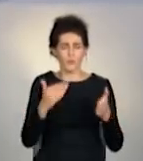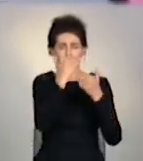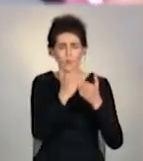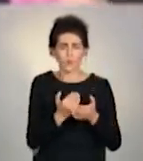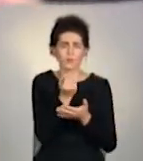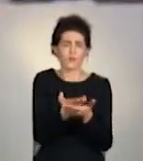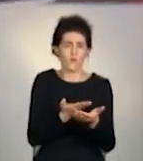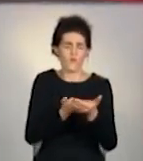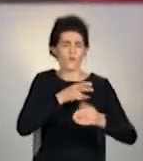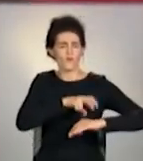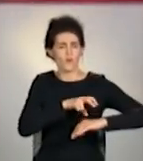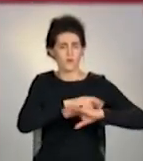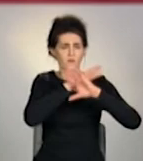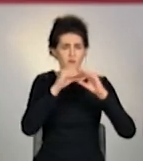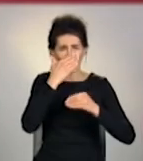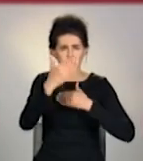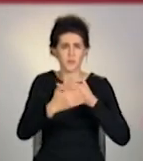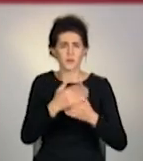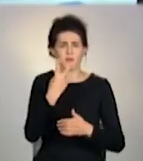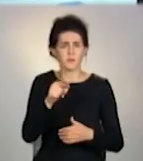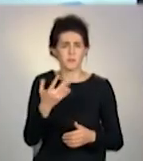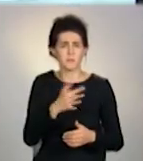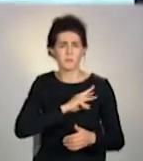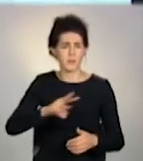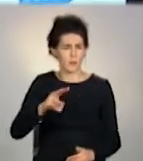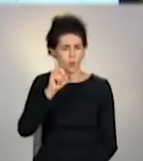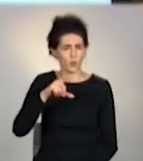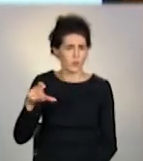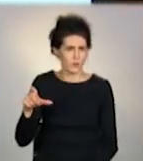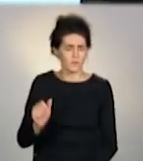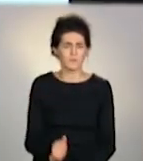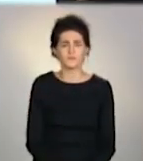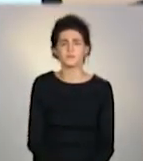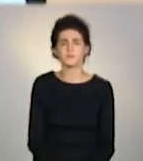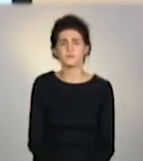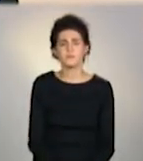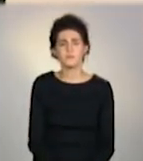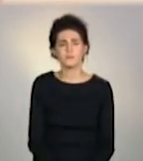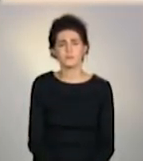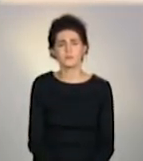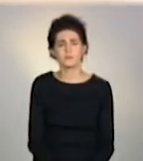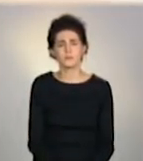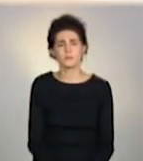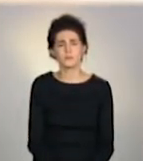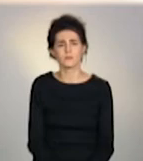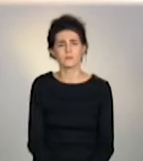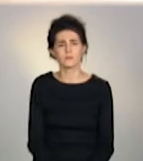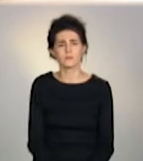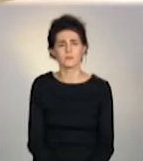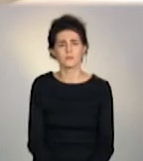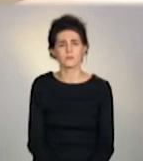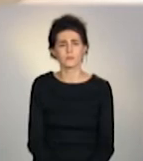рекомендаціями лікарів ознайомилися понад 2,5 мільйони людей. Юлія Покідіна, Олеся Боровик, Євген Якунін для телеканалу «Донбас».